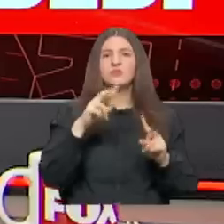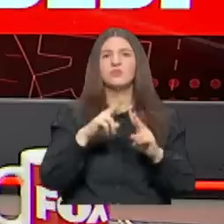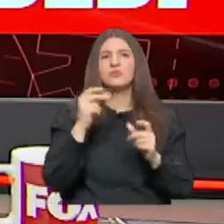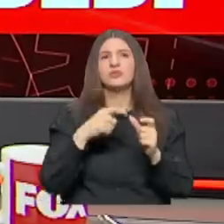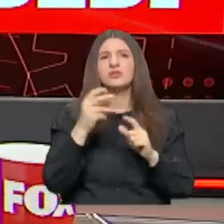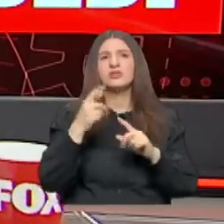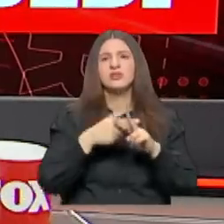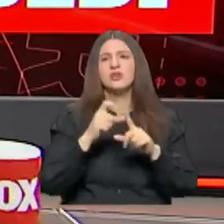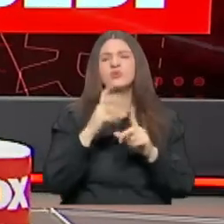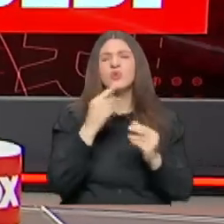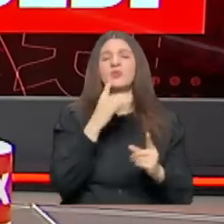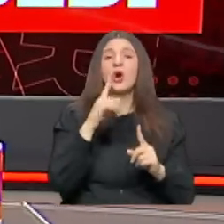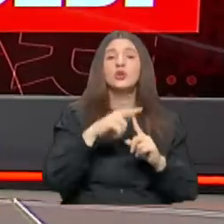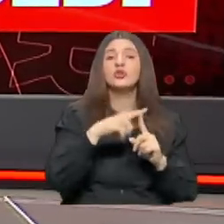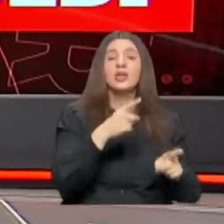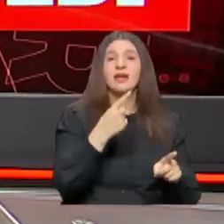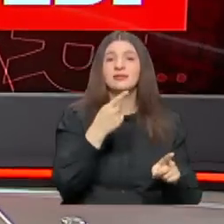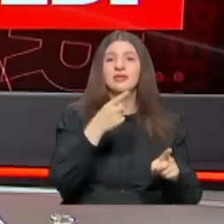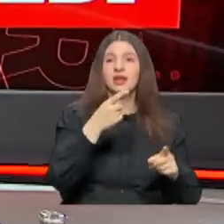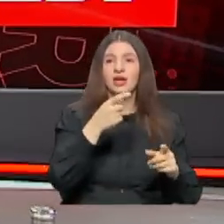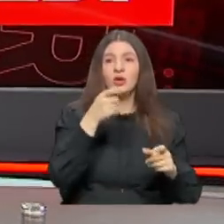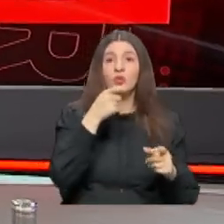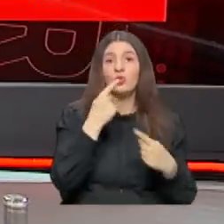pek konuşmuyor da TÜSİAD da neden sonra konuştu?